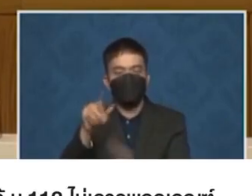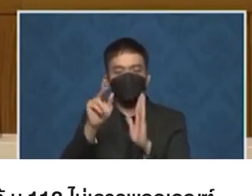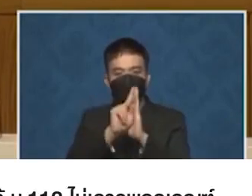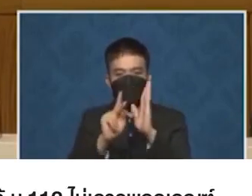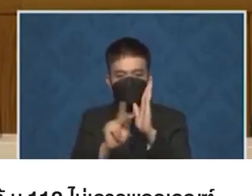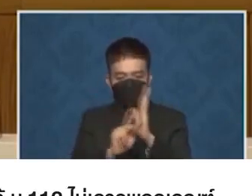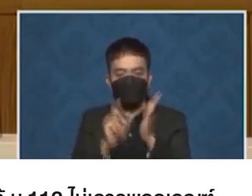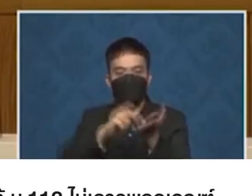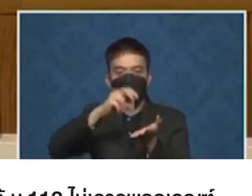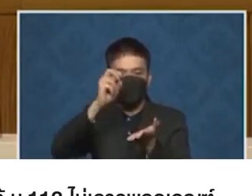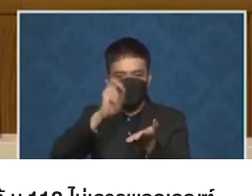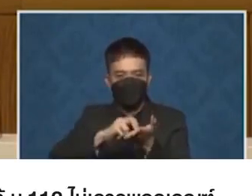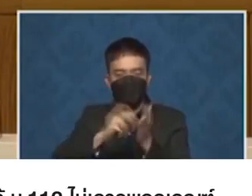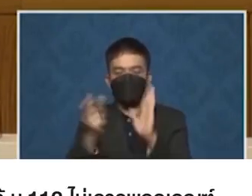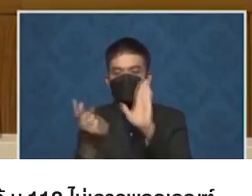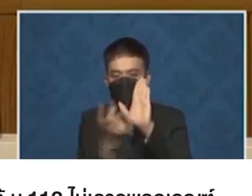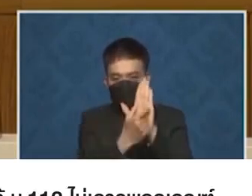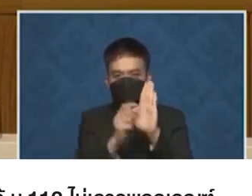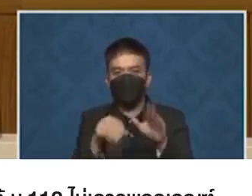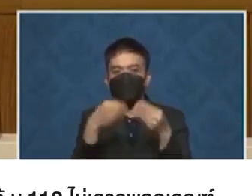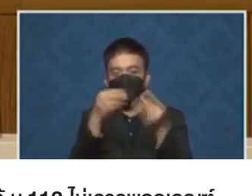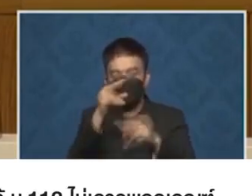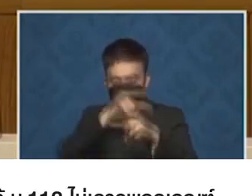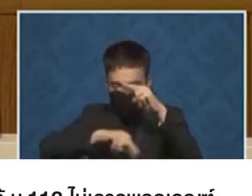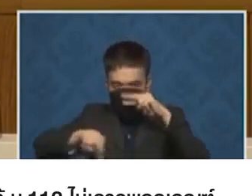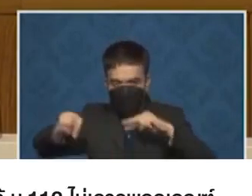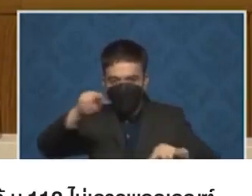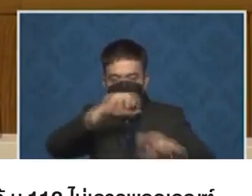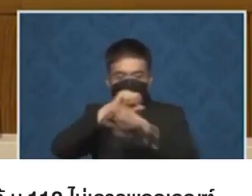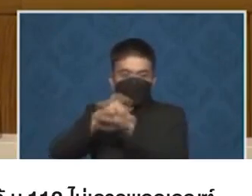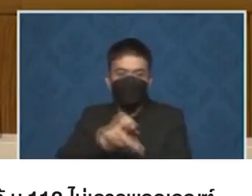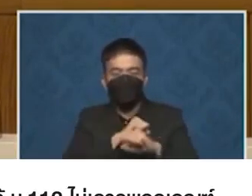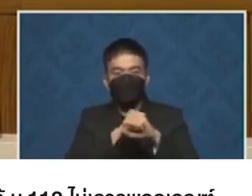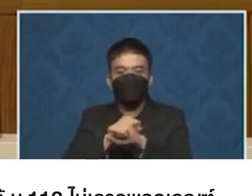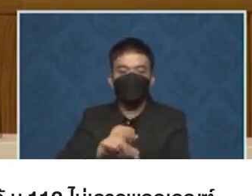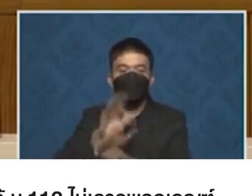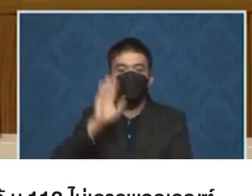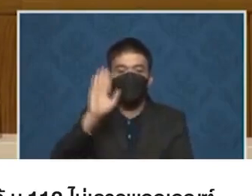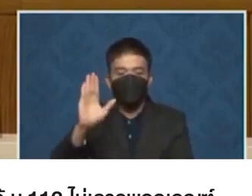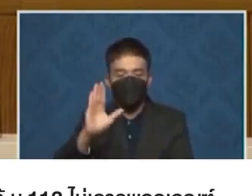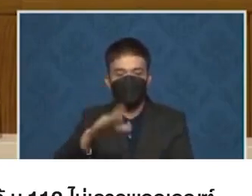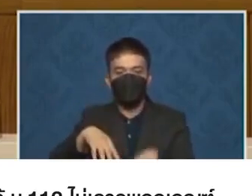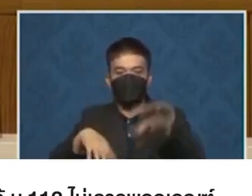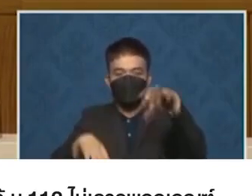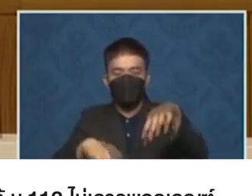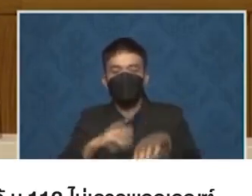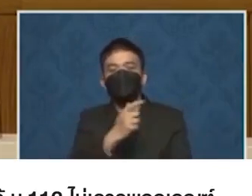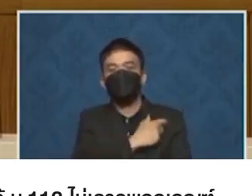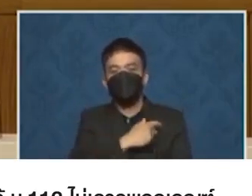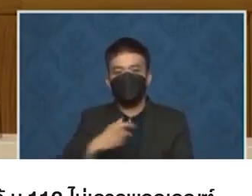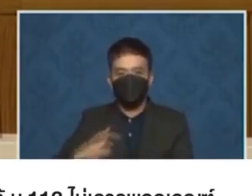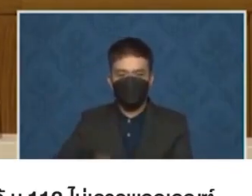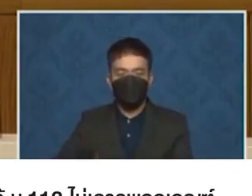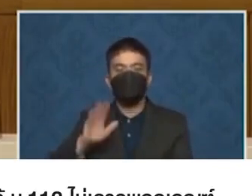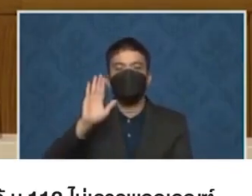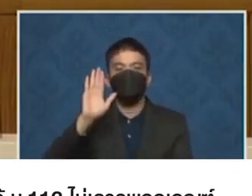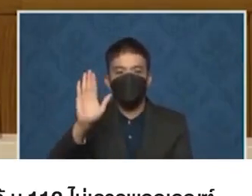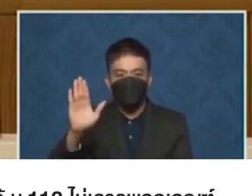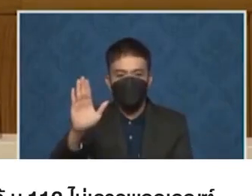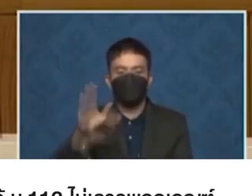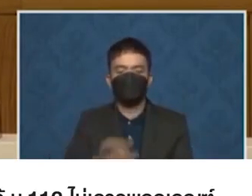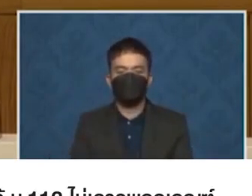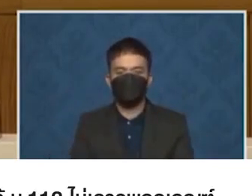าเพื่อคุ้มครองนะฮะในส่วนของสถาบันสำคัญของบ้านเมือง